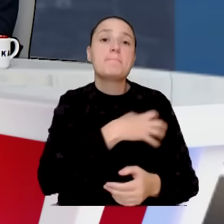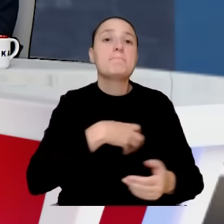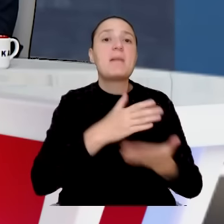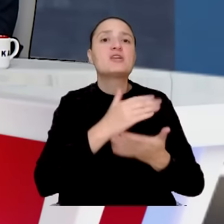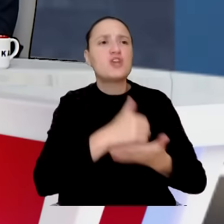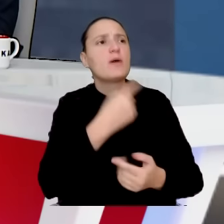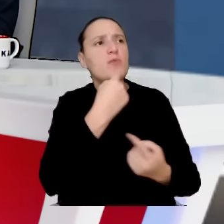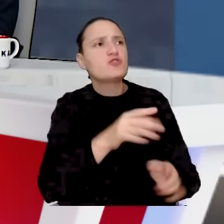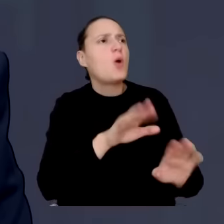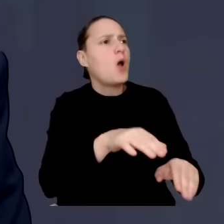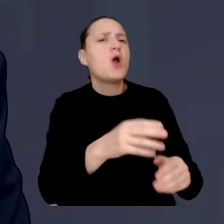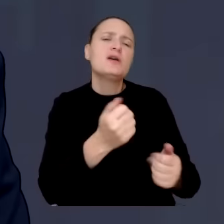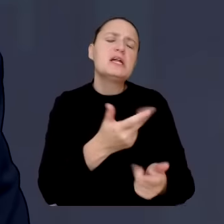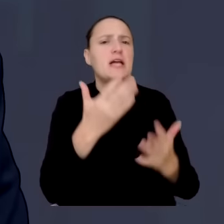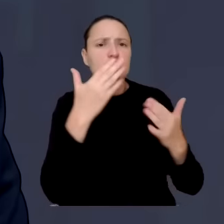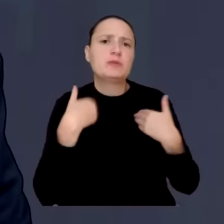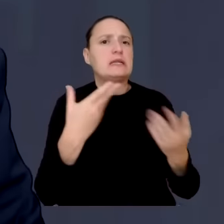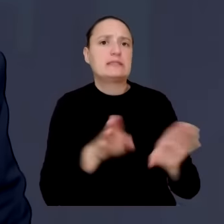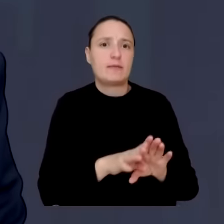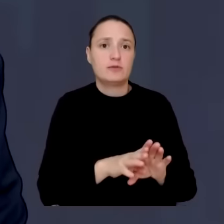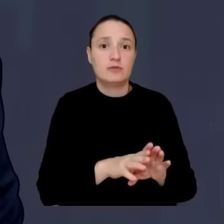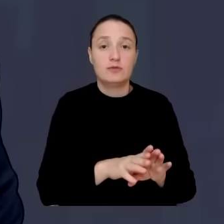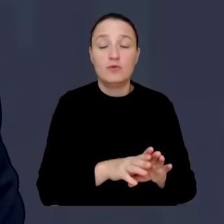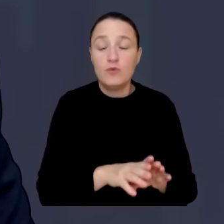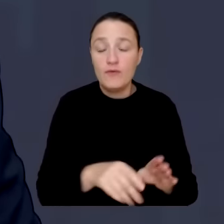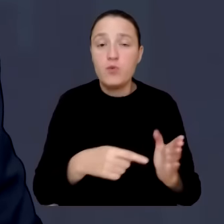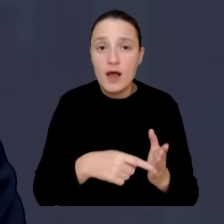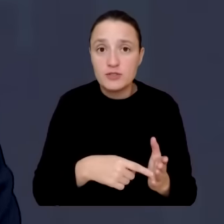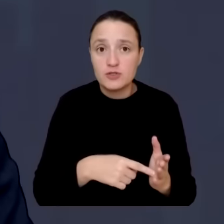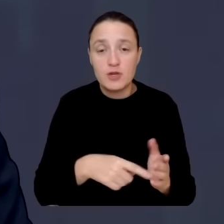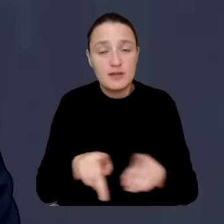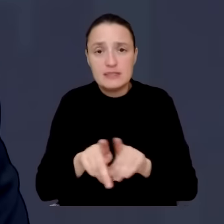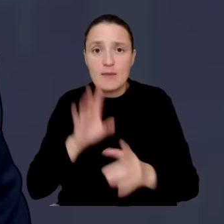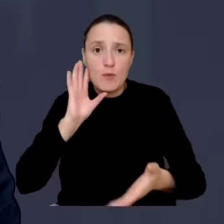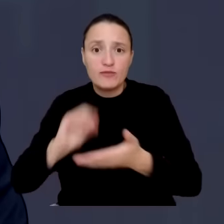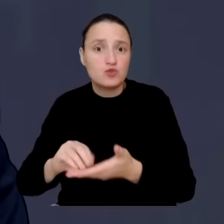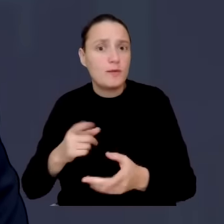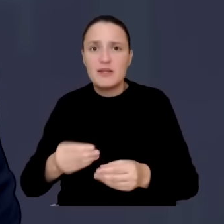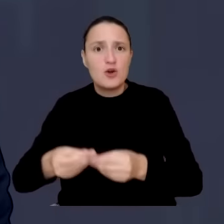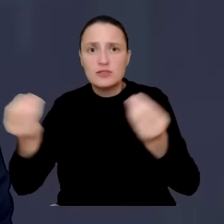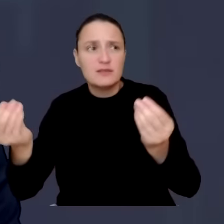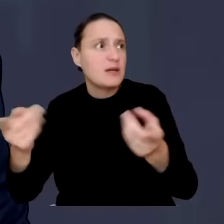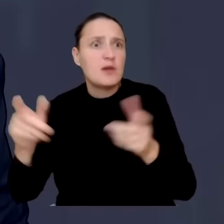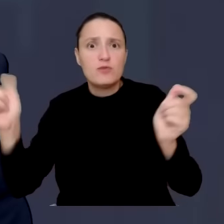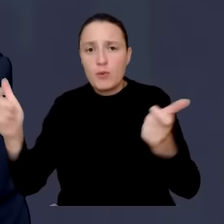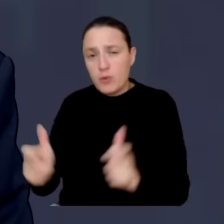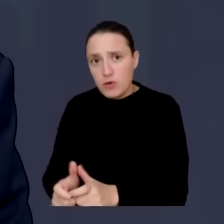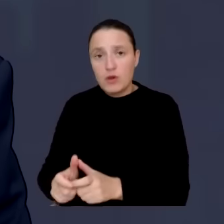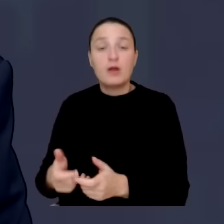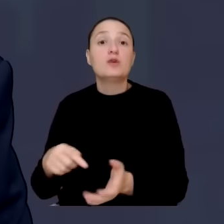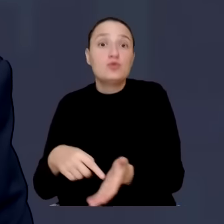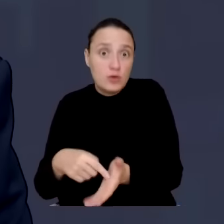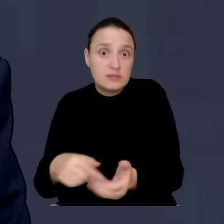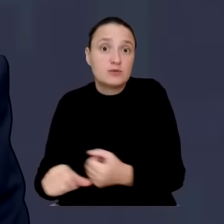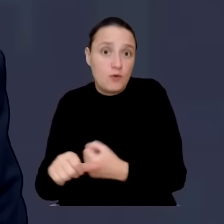kilka szpitali no to jest ta polityka właśnie likwidacji zwijania państwa polskiego my się nie rozwijamy tylko cofamy zwijamy t dow